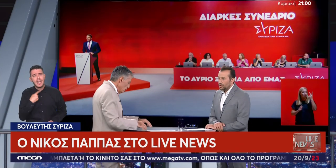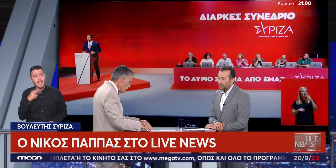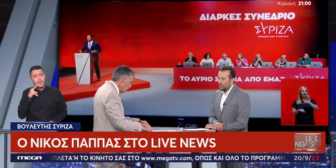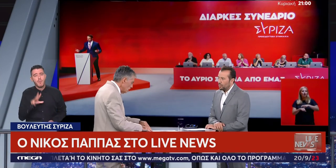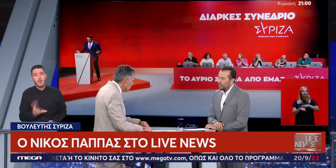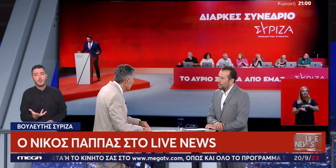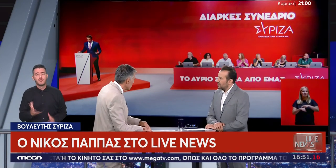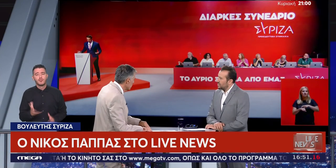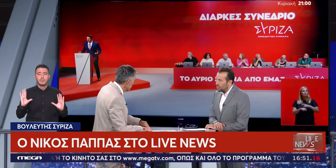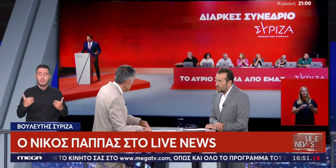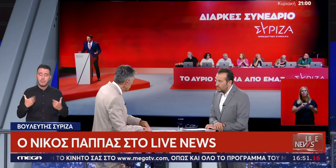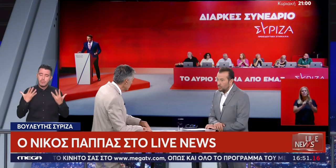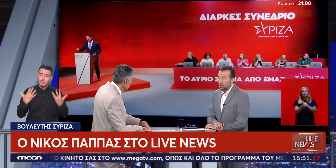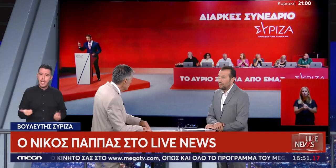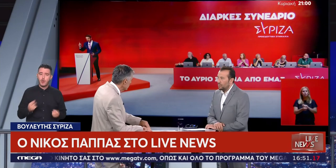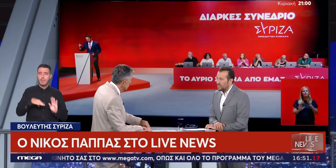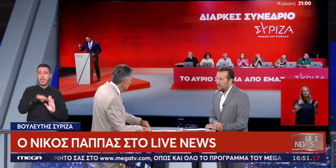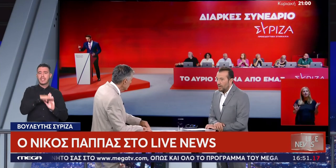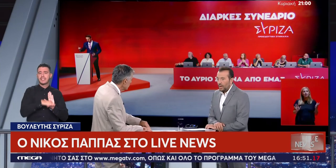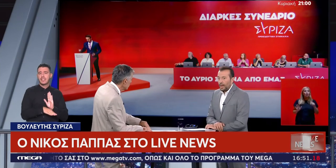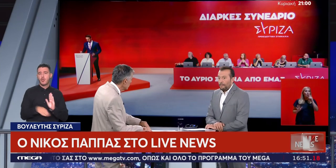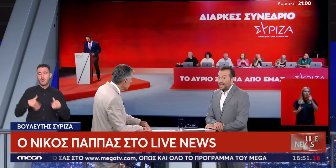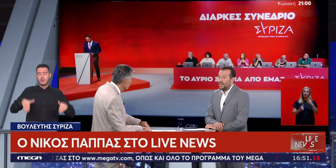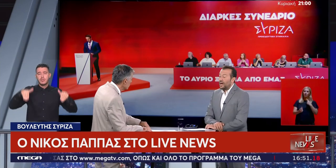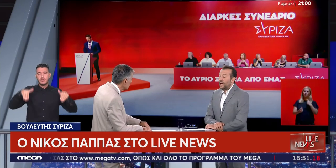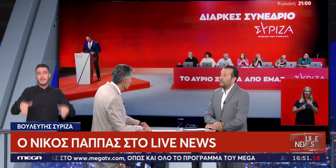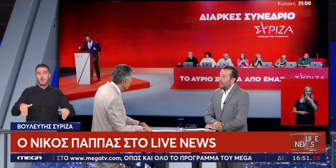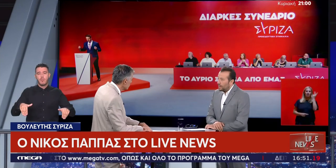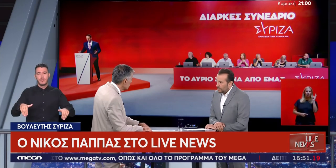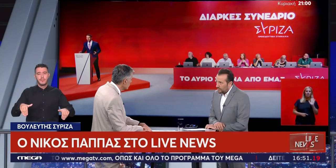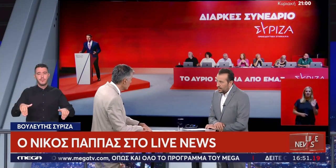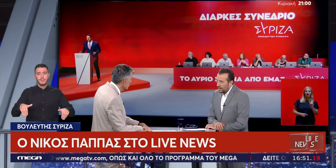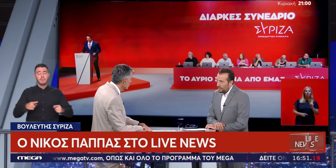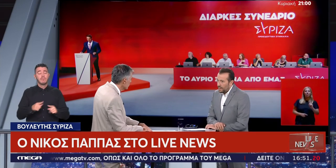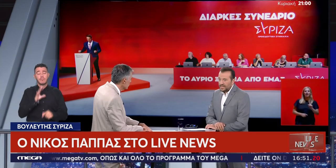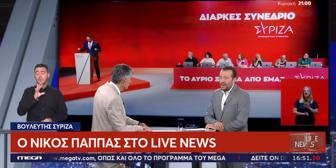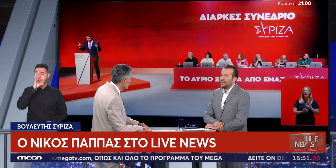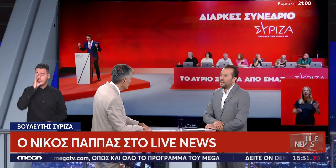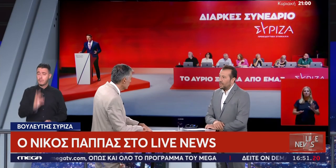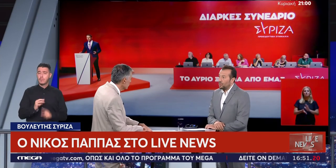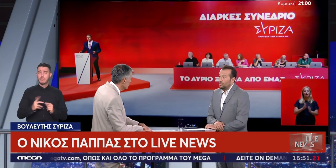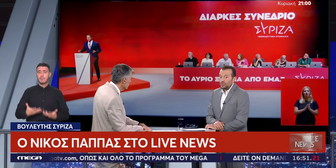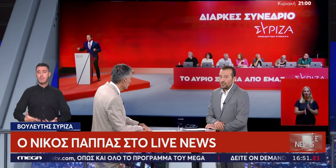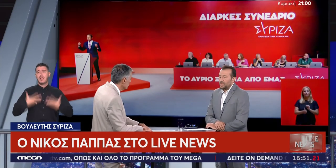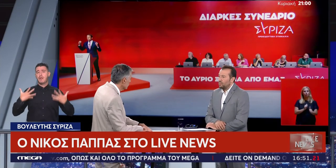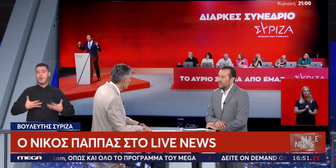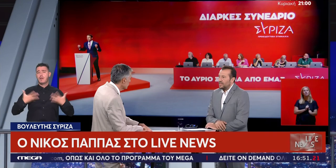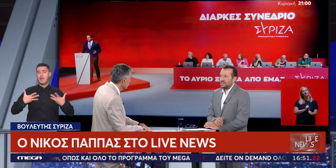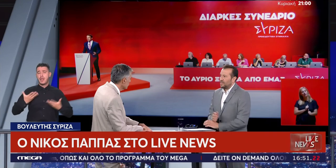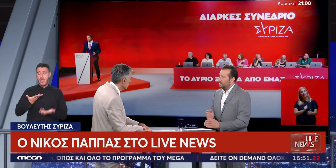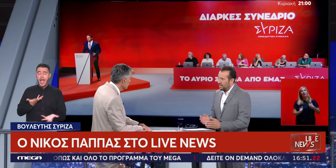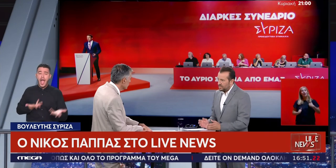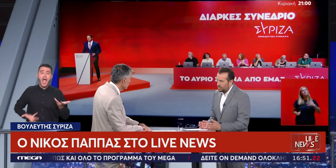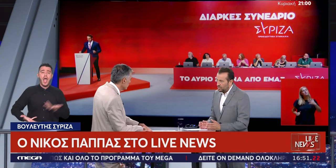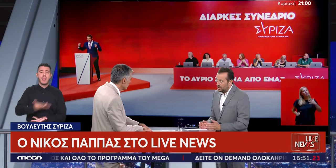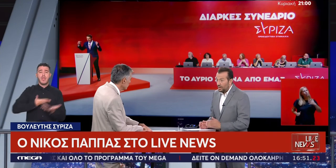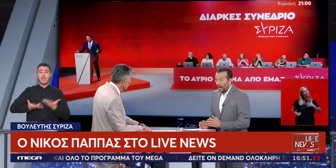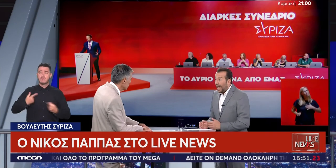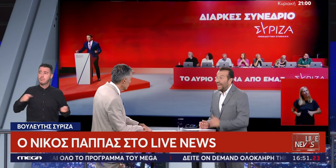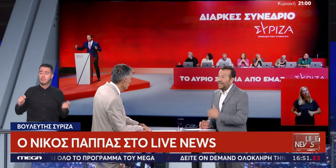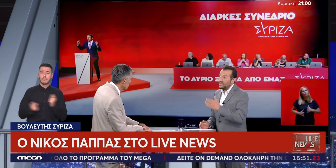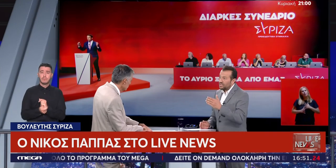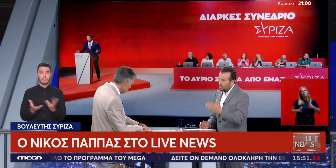και πολιτικό συμβόλαιο που είναι το καταστατικό μας, το σεβόμαστε. Μας χαροποιεί πραγματικά, μας αναγεννά το γεγονός ότι έχουμε τέτοια κλίμακα